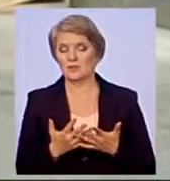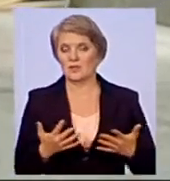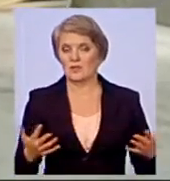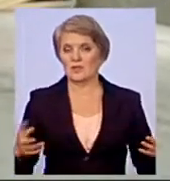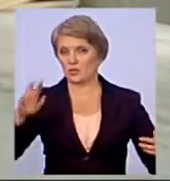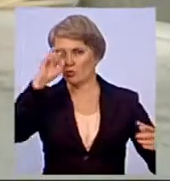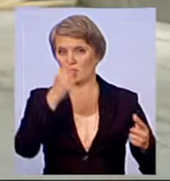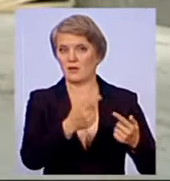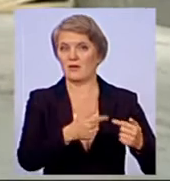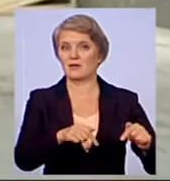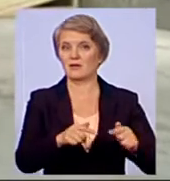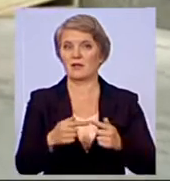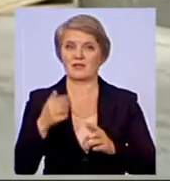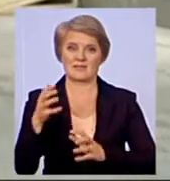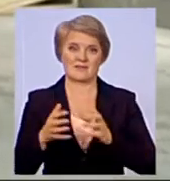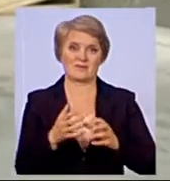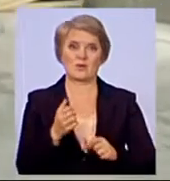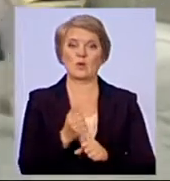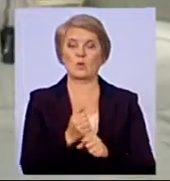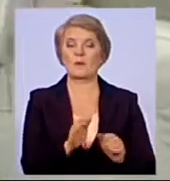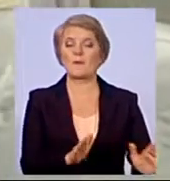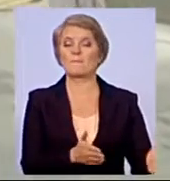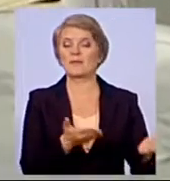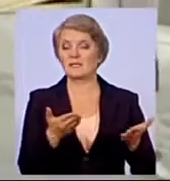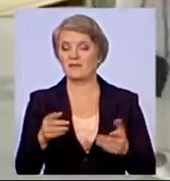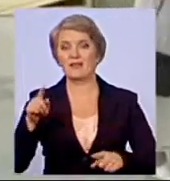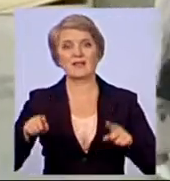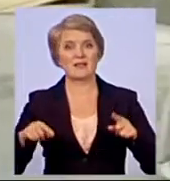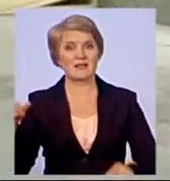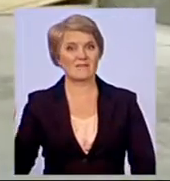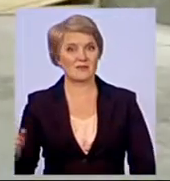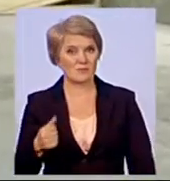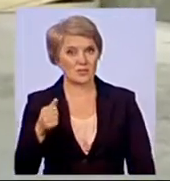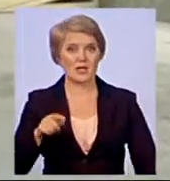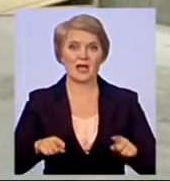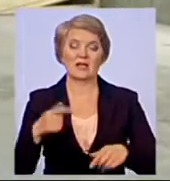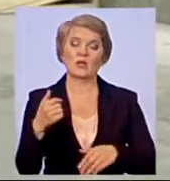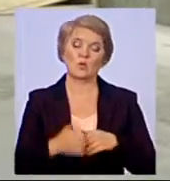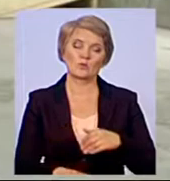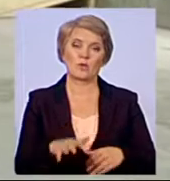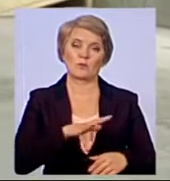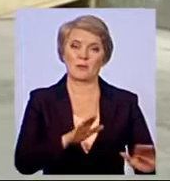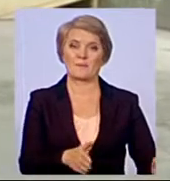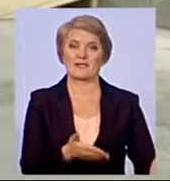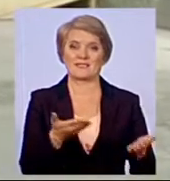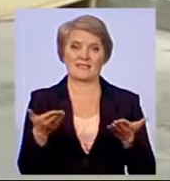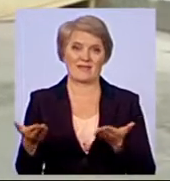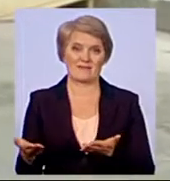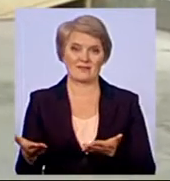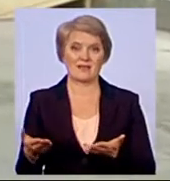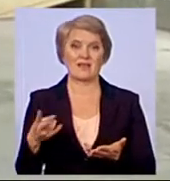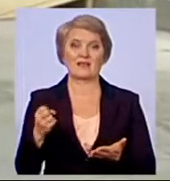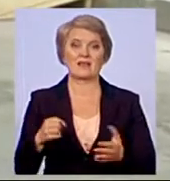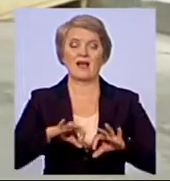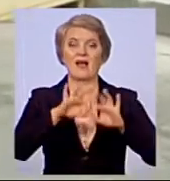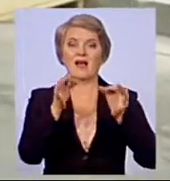країн світу. Роботи ці були представлені, деякі з них вперше, а деякі були вже представлені на арт-ярмарках та тижнях